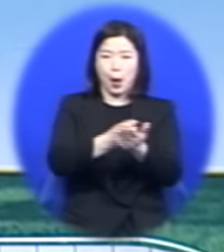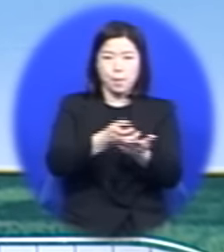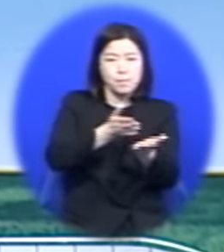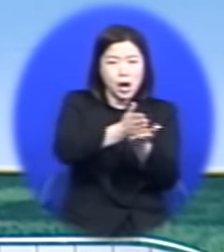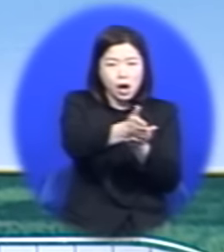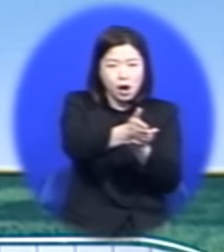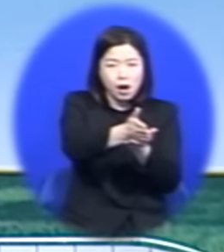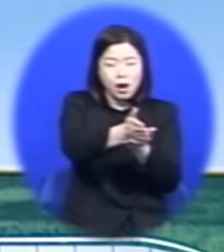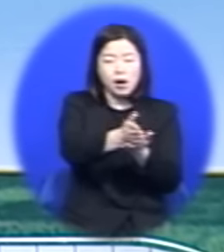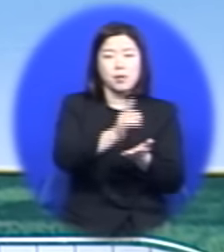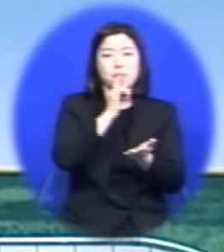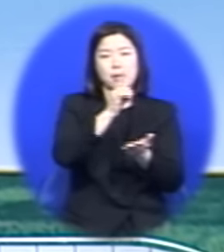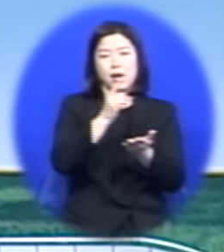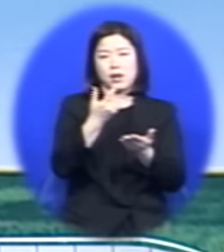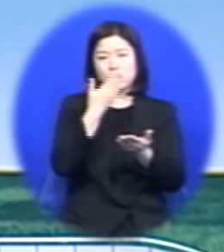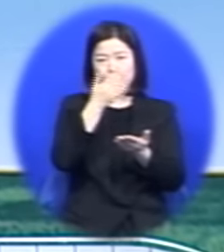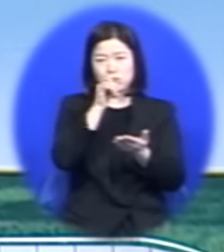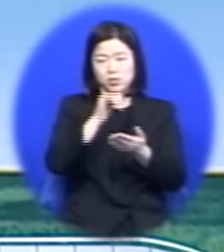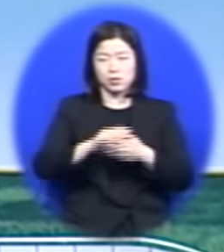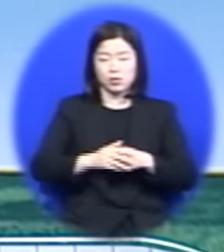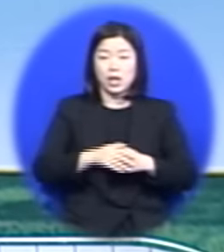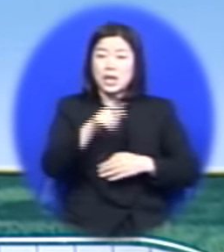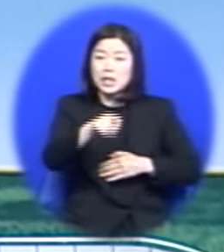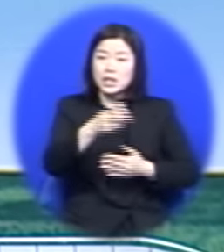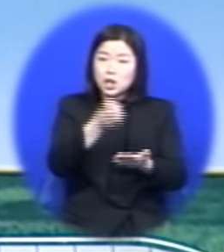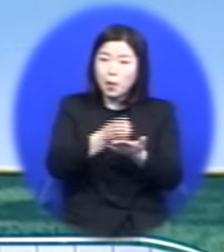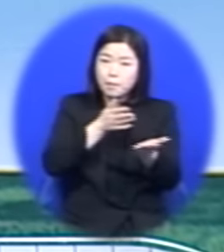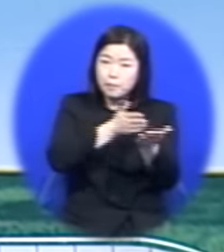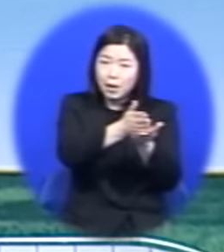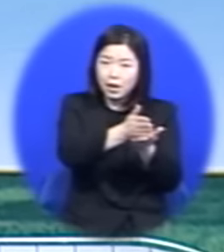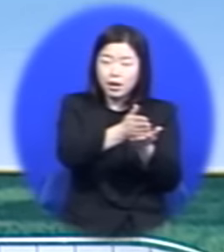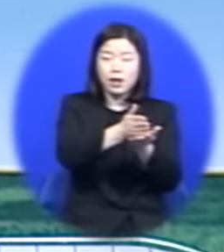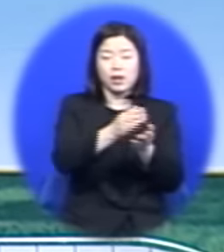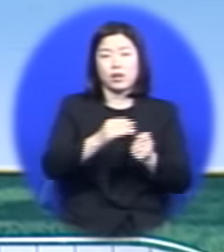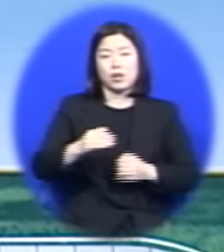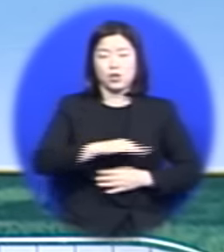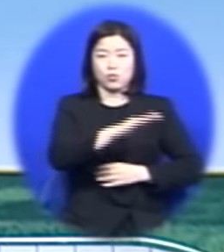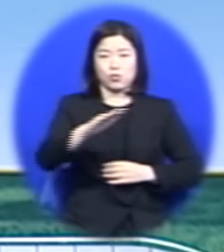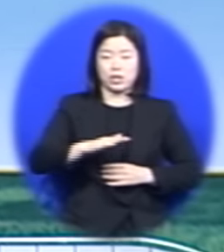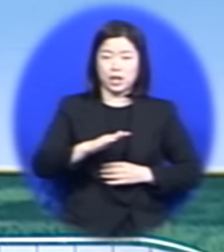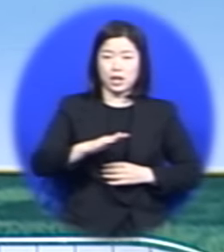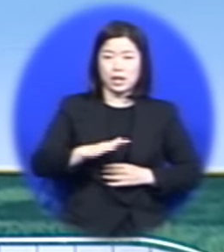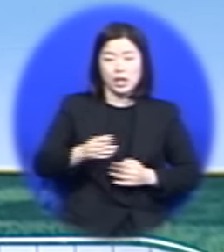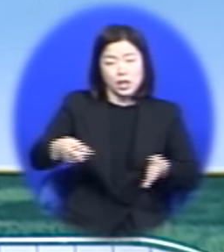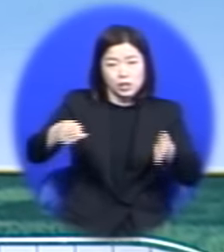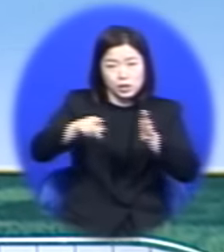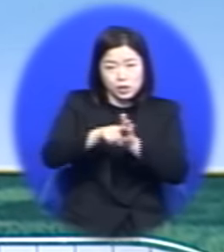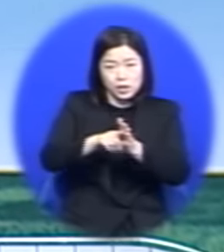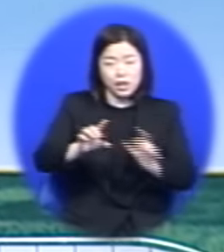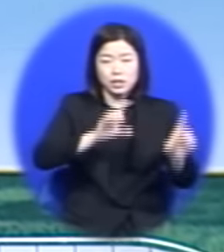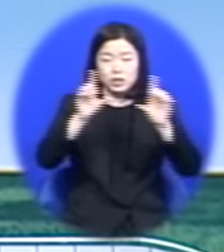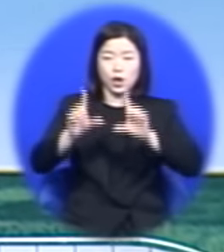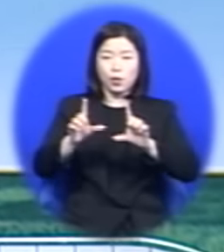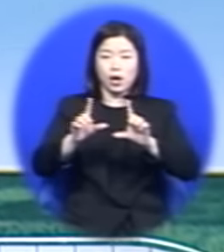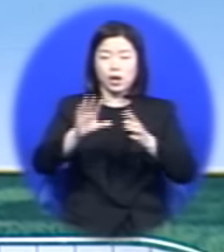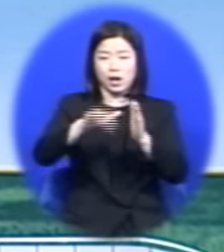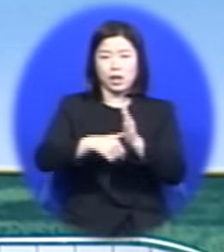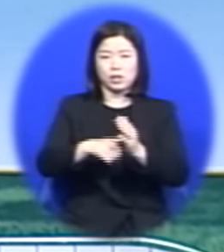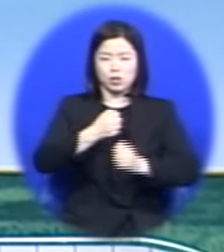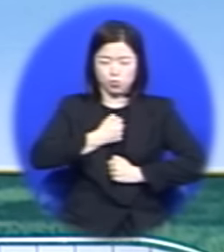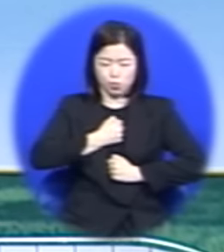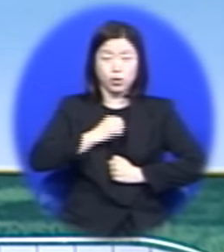율법주의라고 말을 하게 됩니다. 이 율법주의는 우리가 신앙생활을 하면서 가장 경계해야 되는